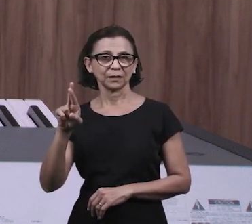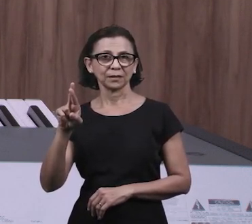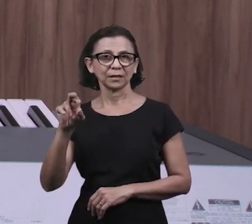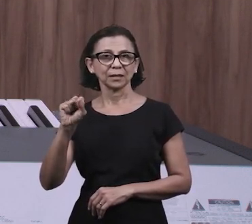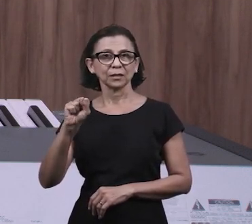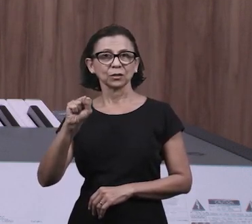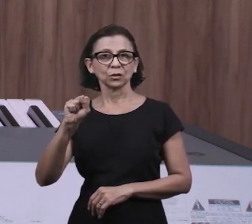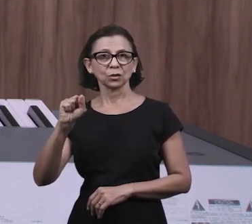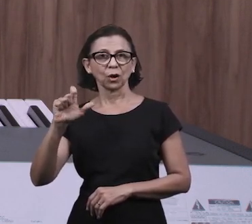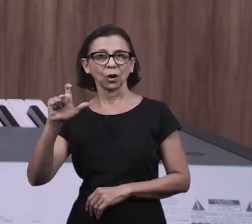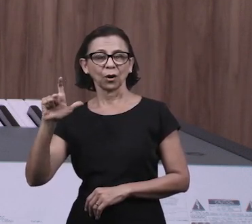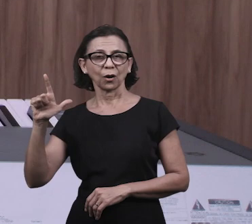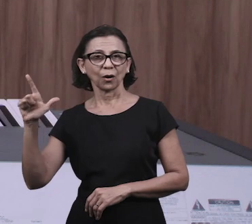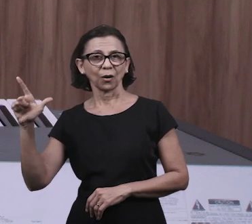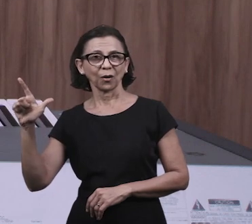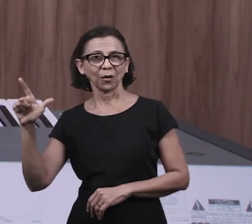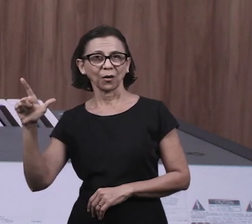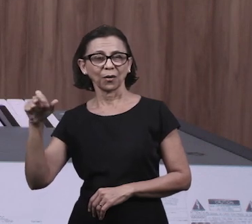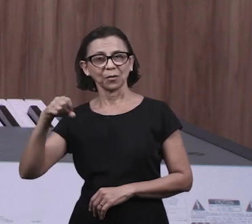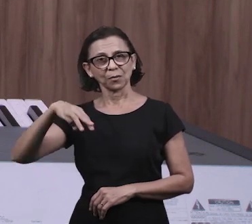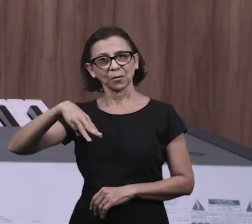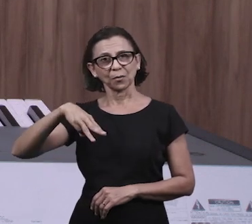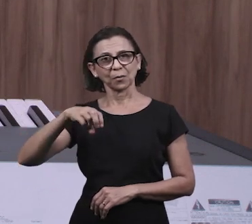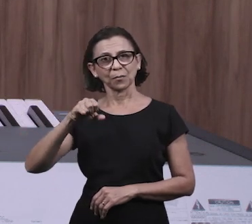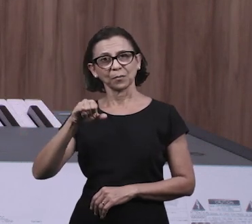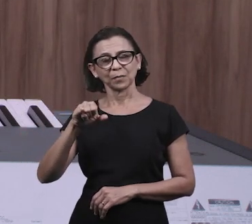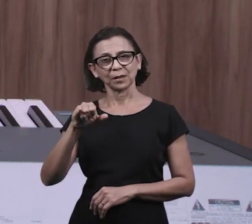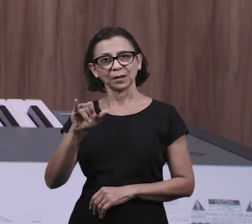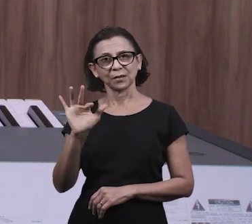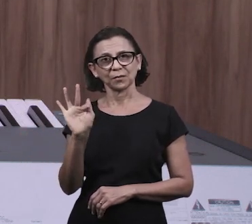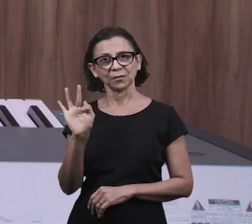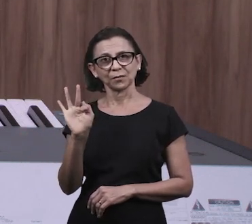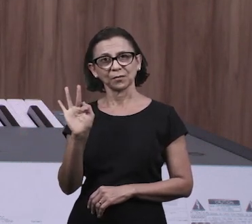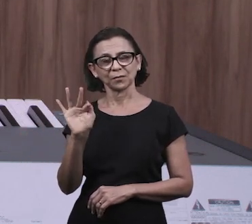ré. Sol, sol, fa, mi,